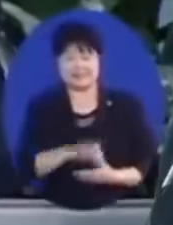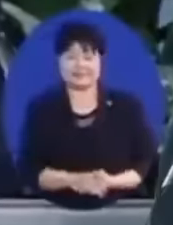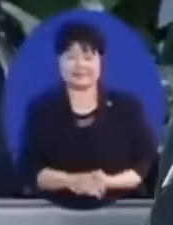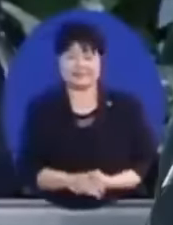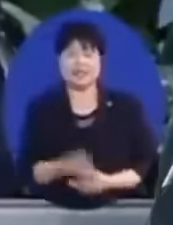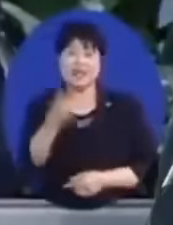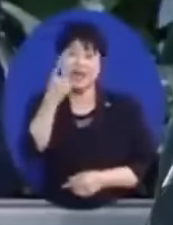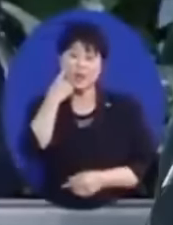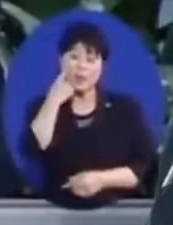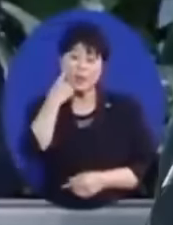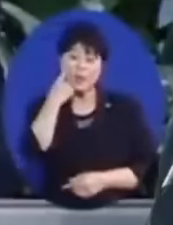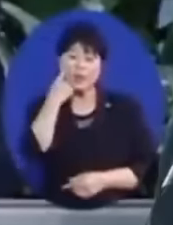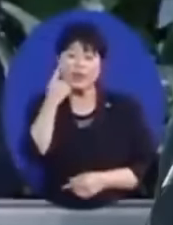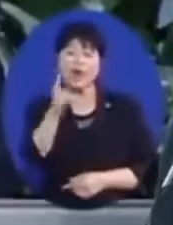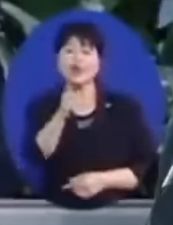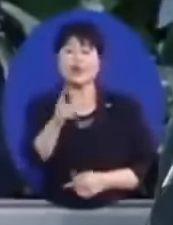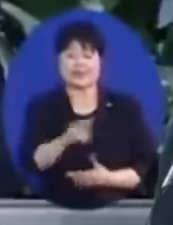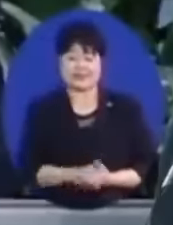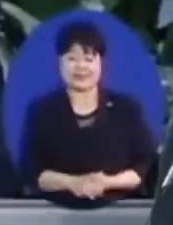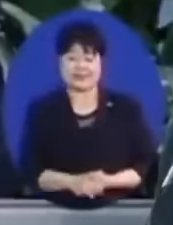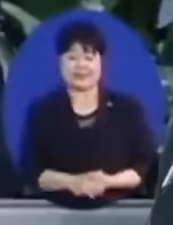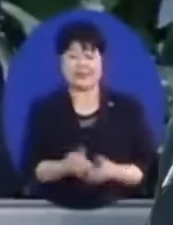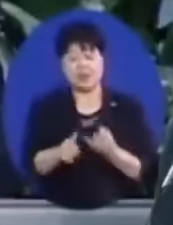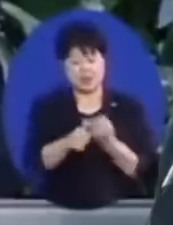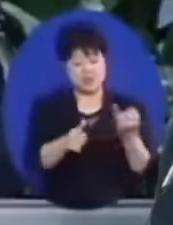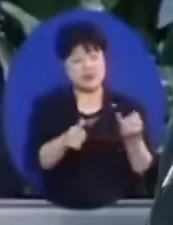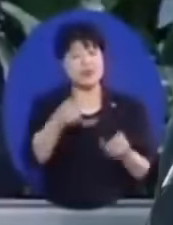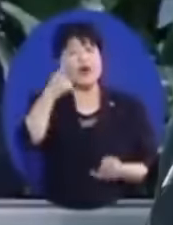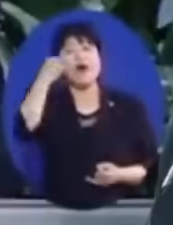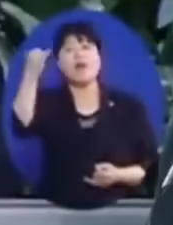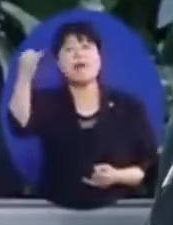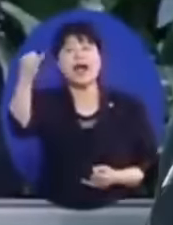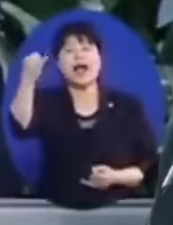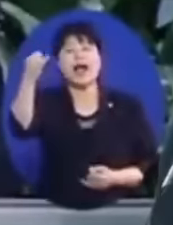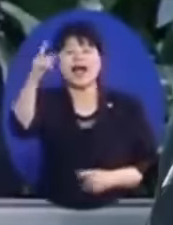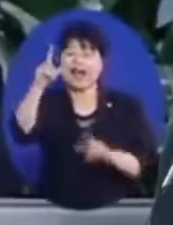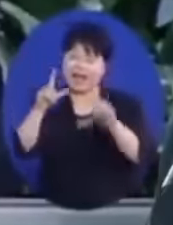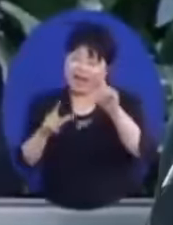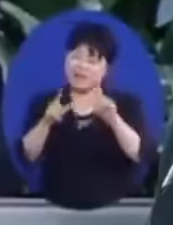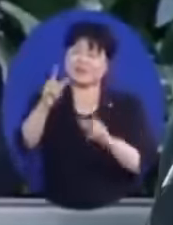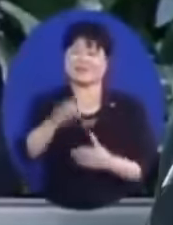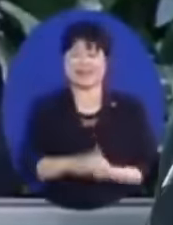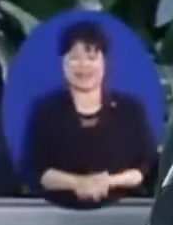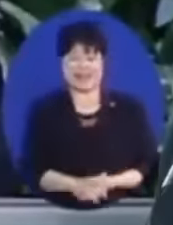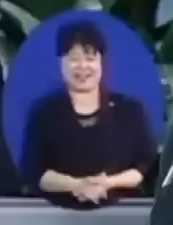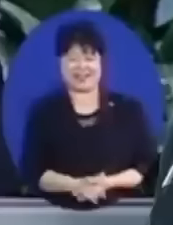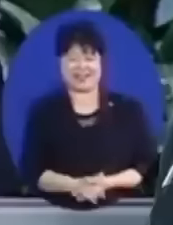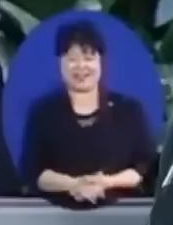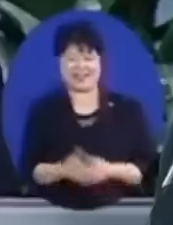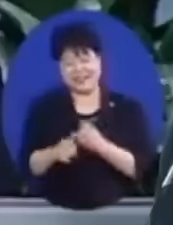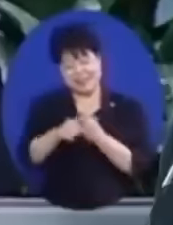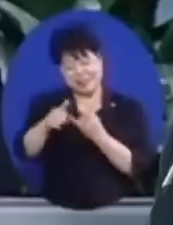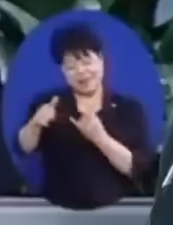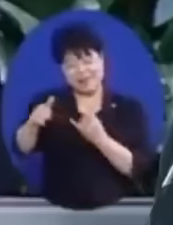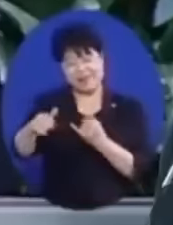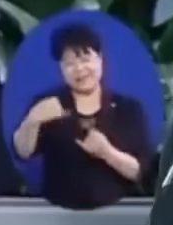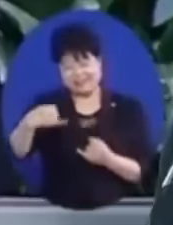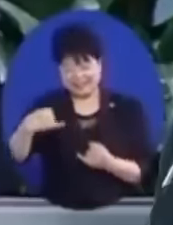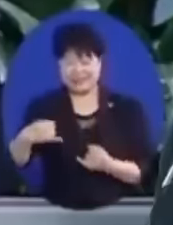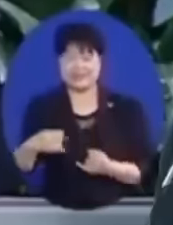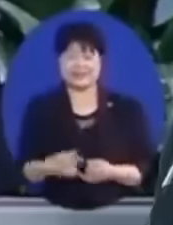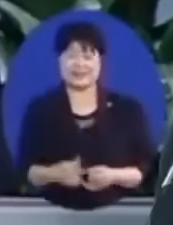가만히 보면 어떤 부인은 어머니 같은 부모가 있습니다. 부인이 있습니다. 남편을